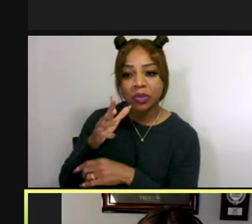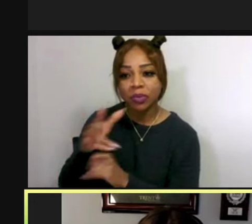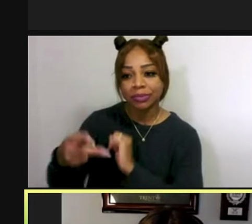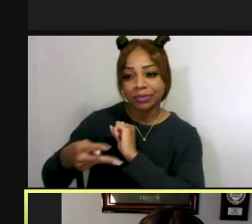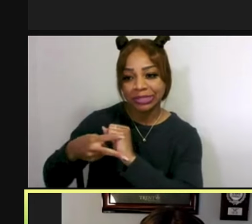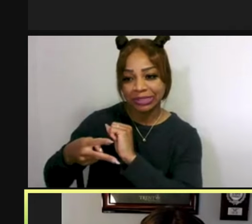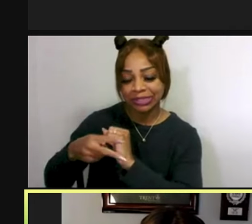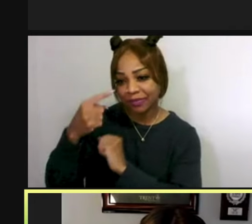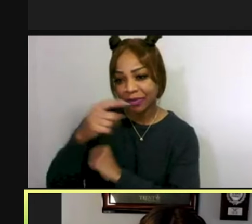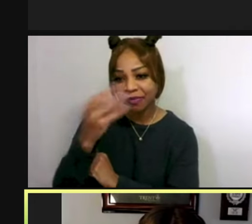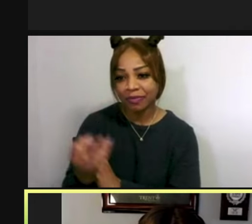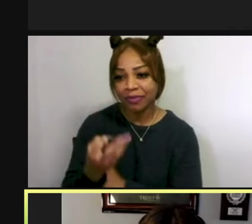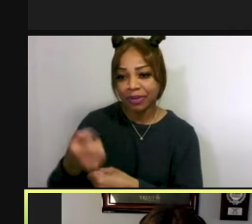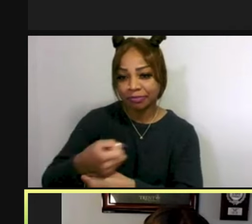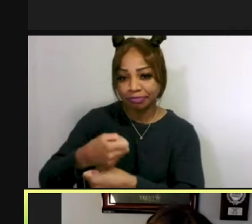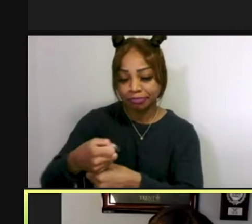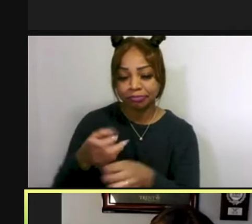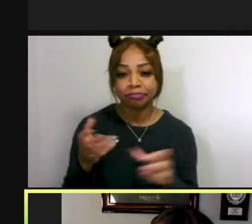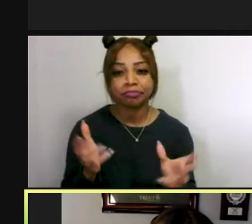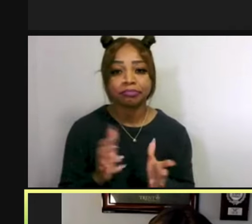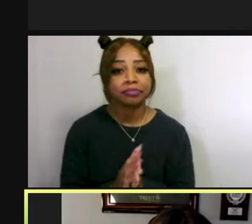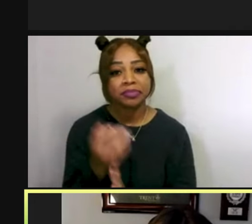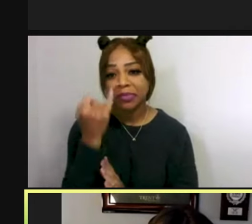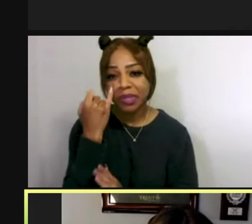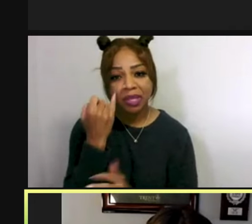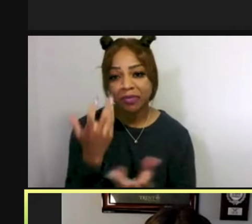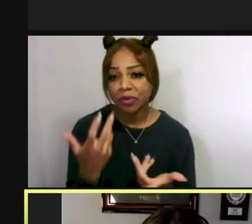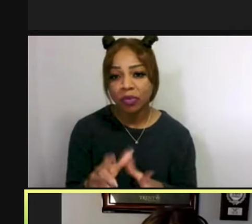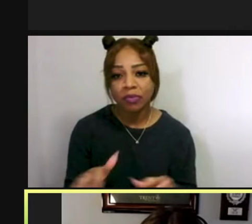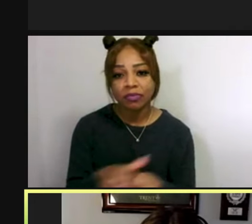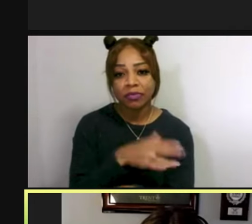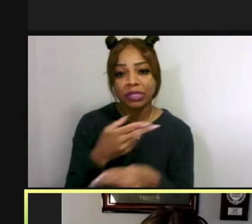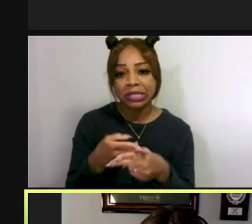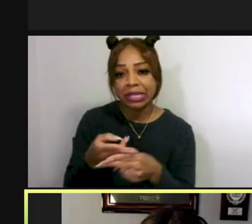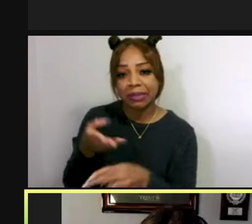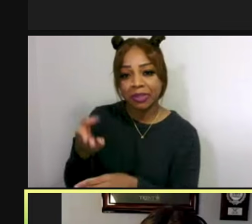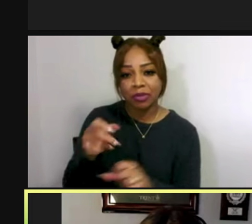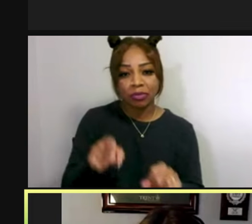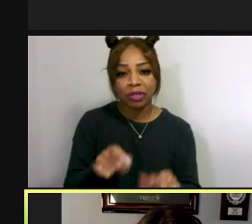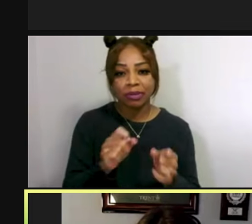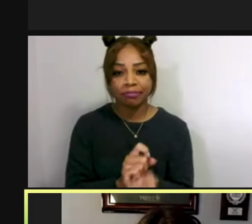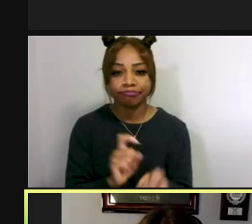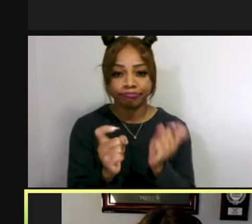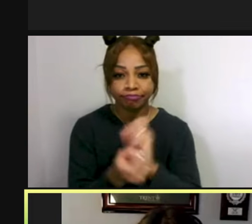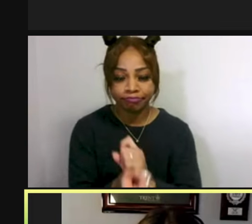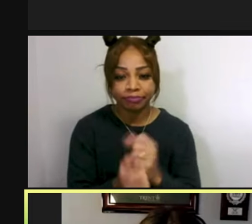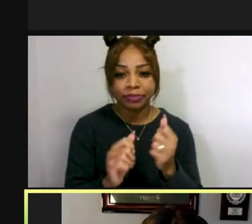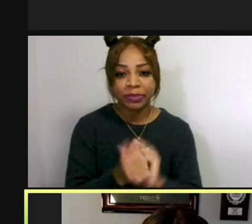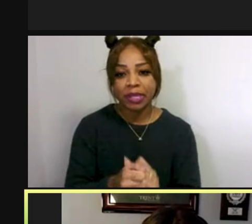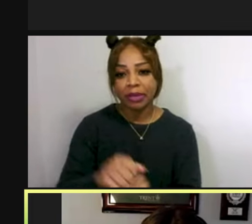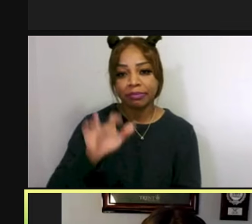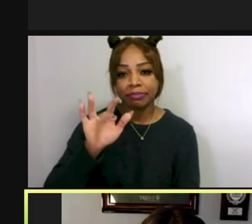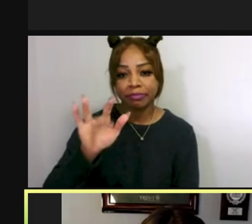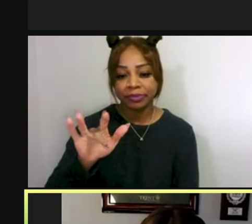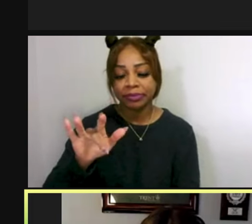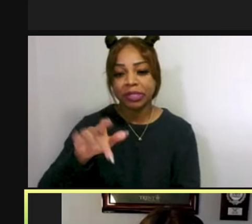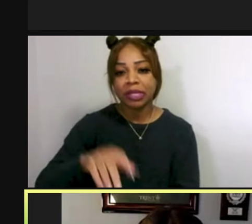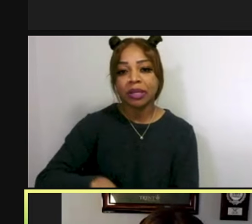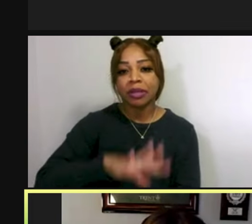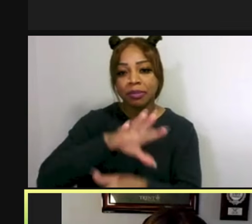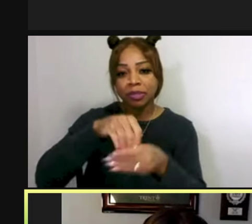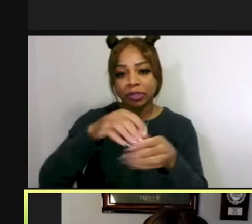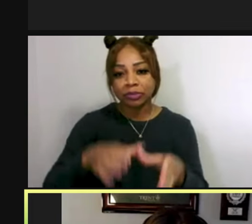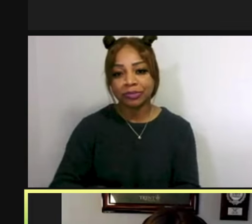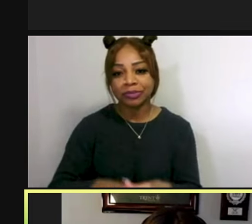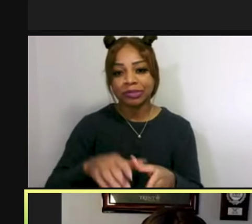une copie de ce qui s'est dit dans la boîte de clavardage. Nous en parlons vendredi. Vous pouvez également changer